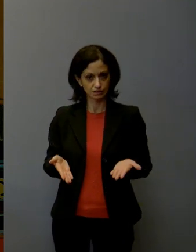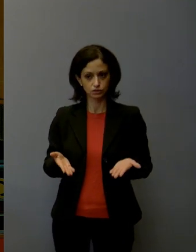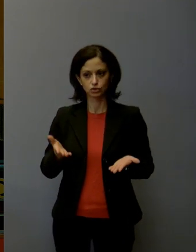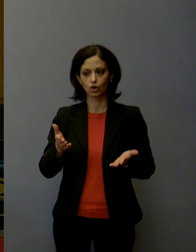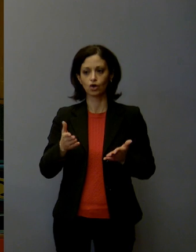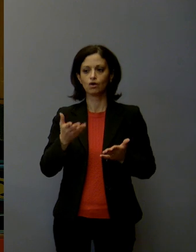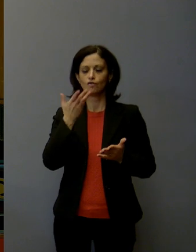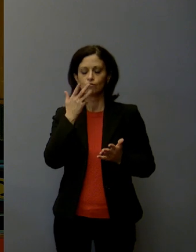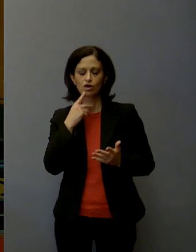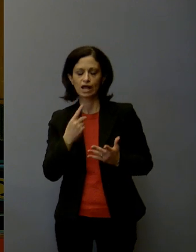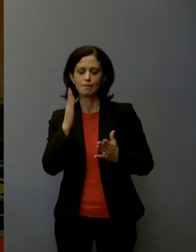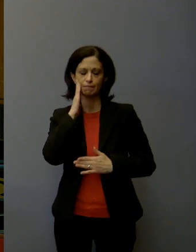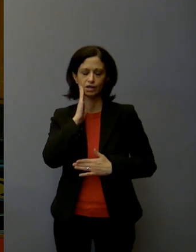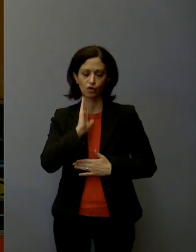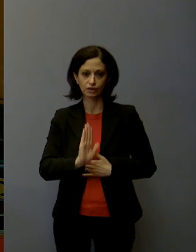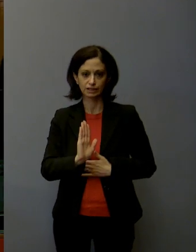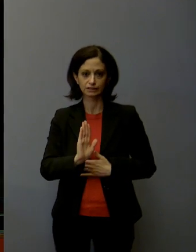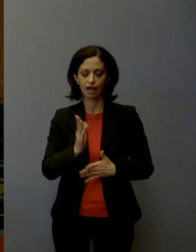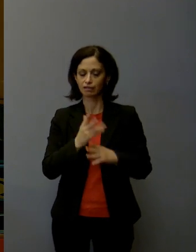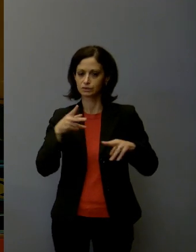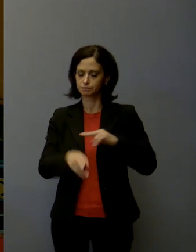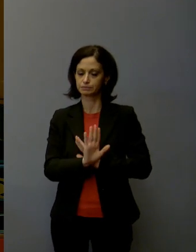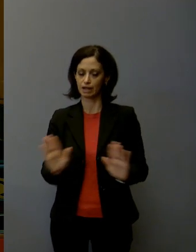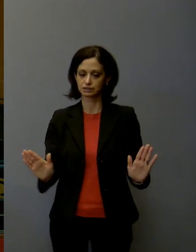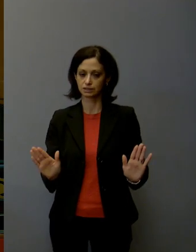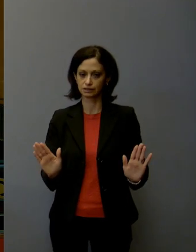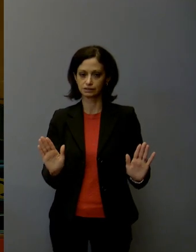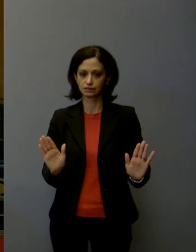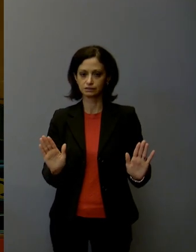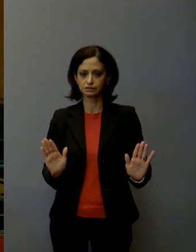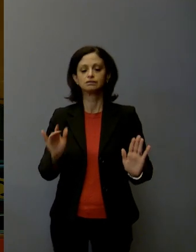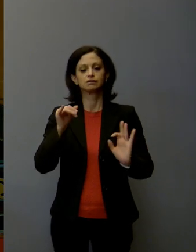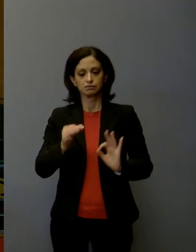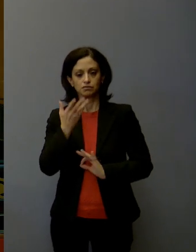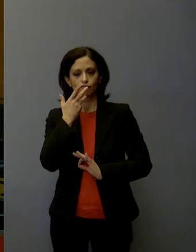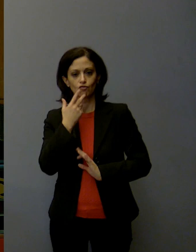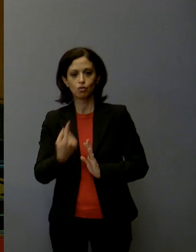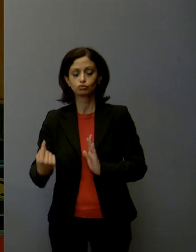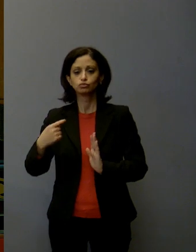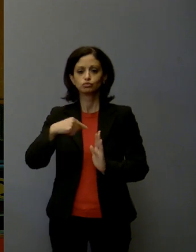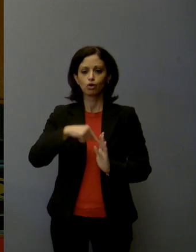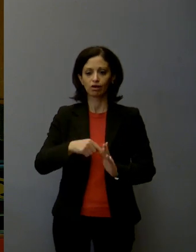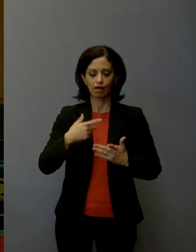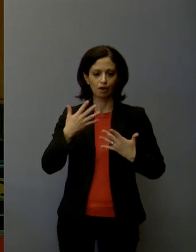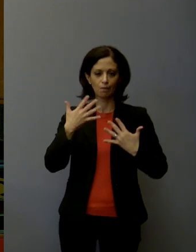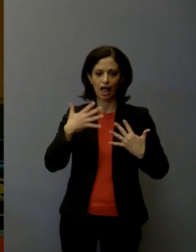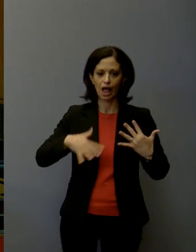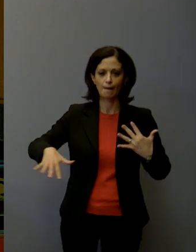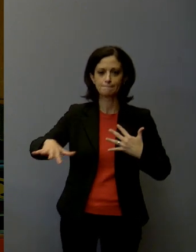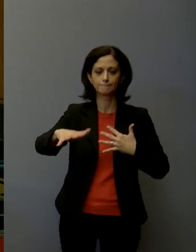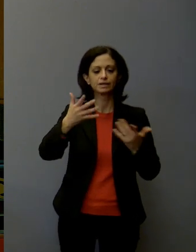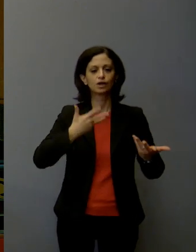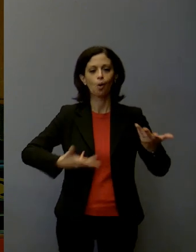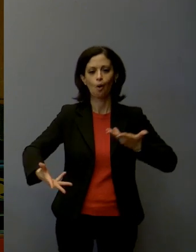vorrei riportare per cortesia non mi interrompete Allora vorrei riportare un clima di collaborazione